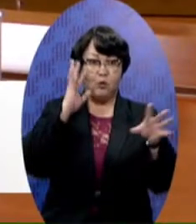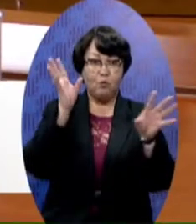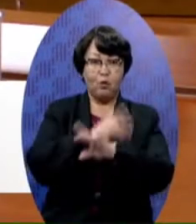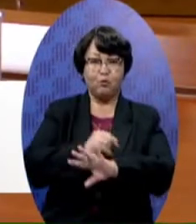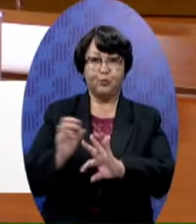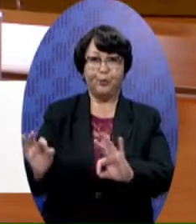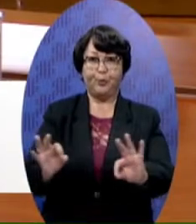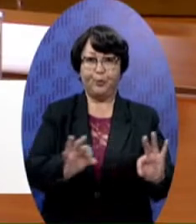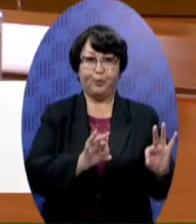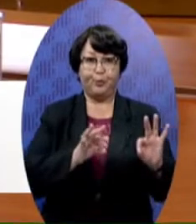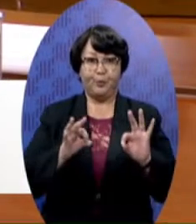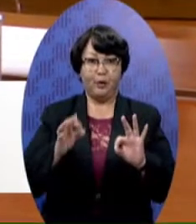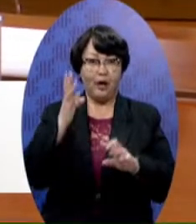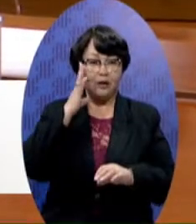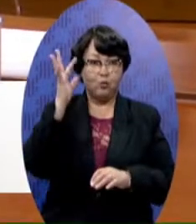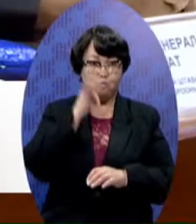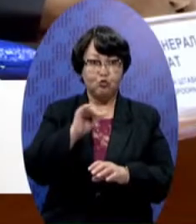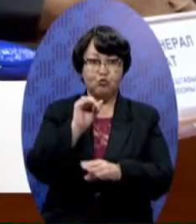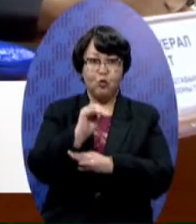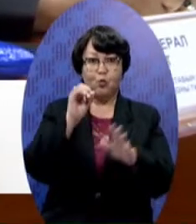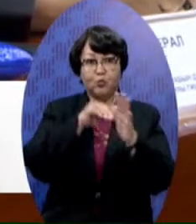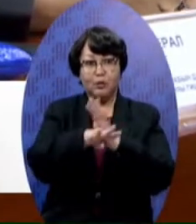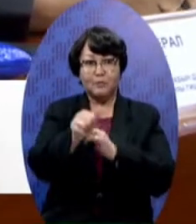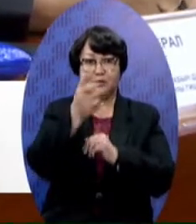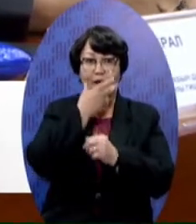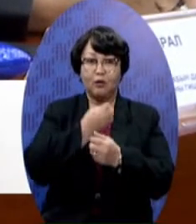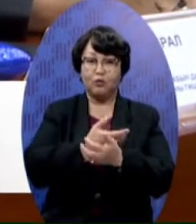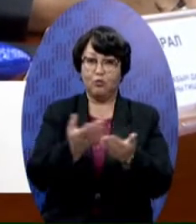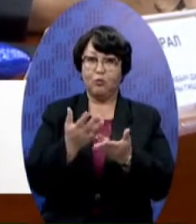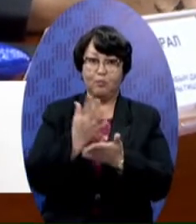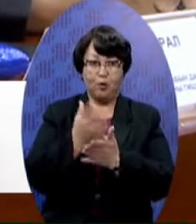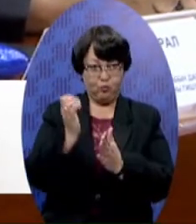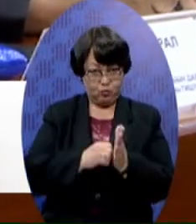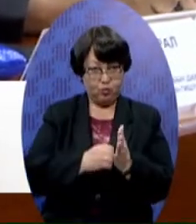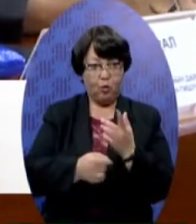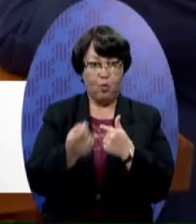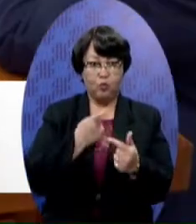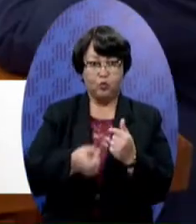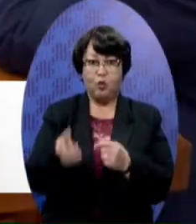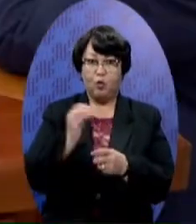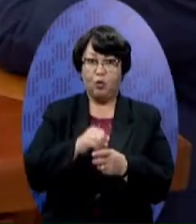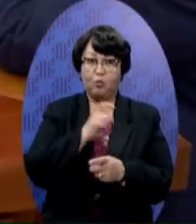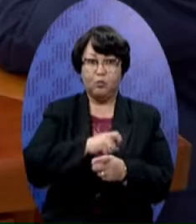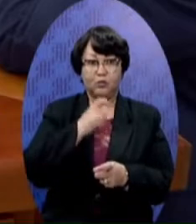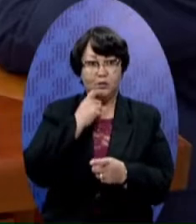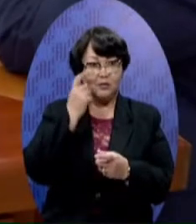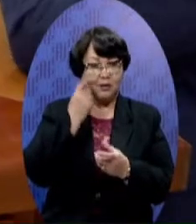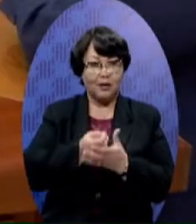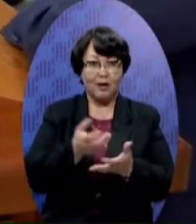цэгцтэй гадны төлөөлөгчдөд хүртээмжтэй байх нь чухал гэдгийг хуралдаанд оролцогчд мөн хэлж байлаа.